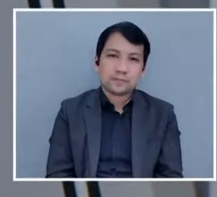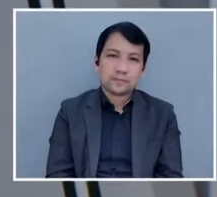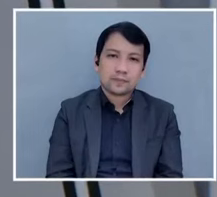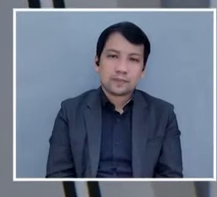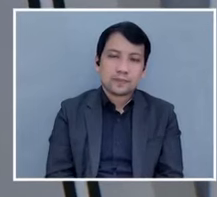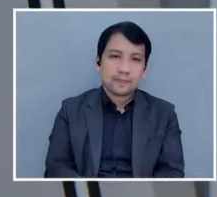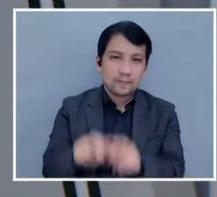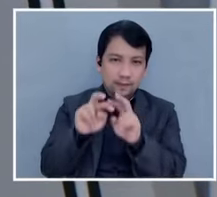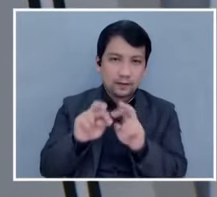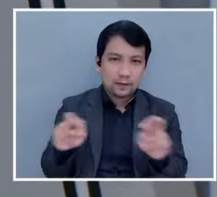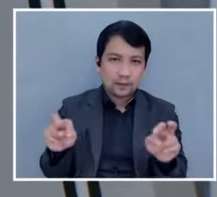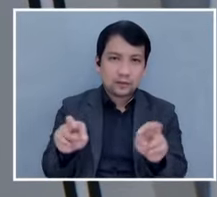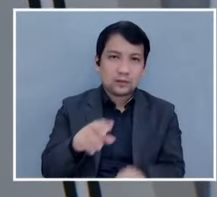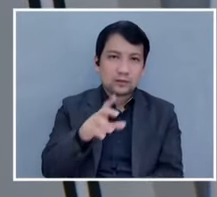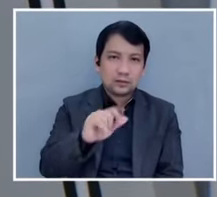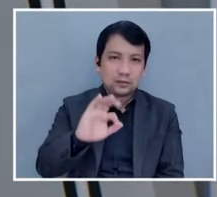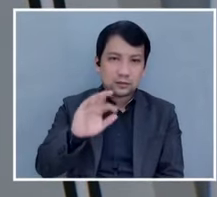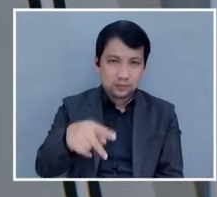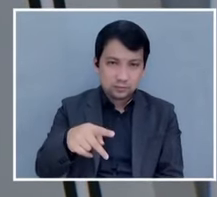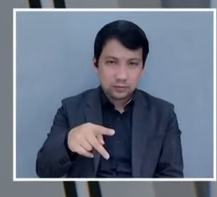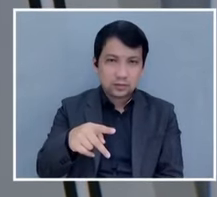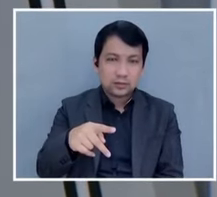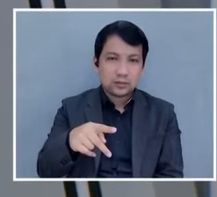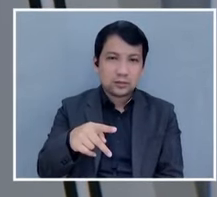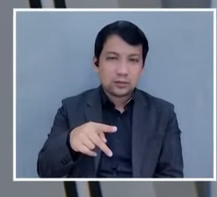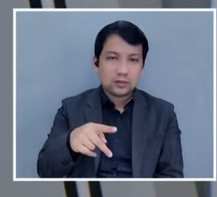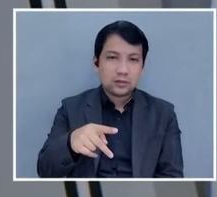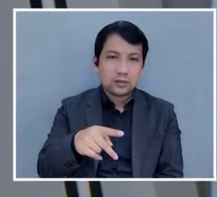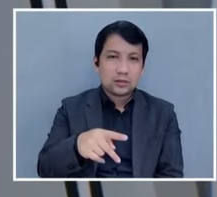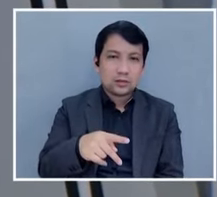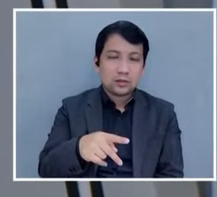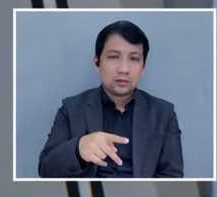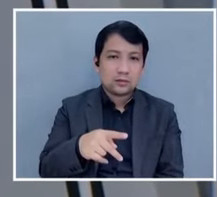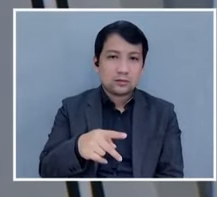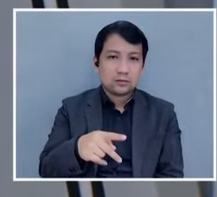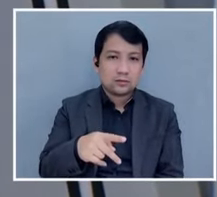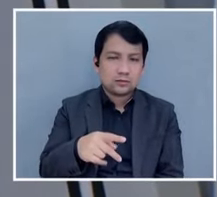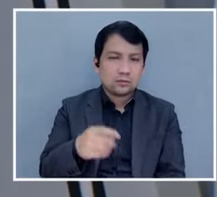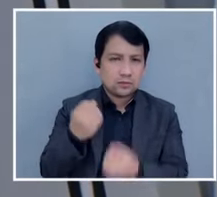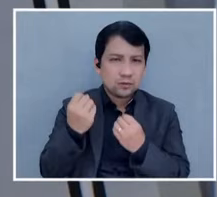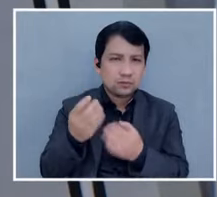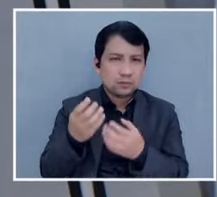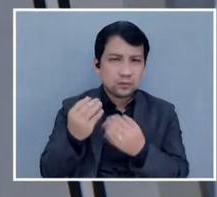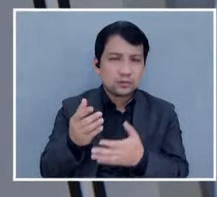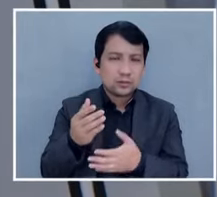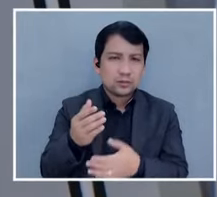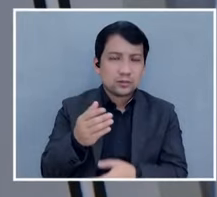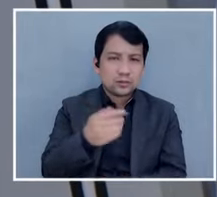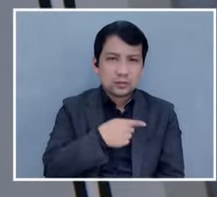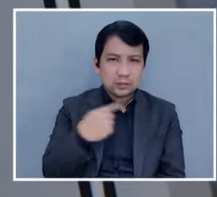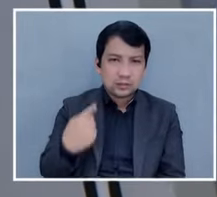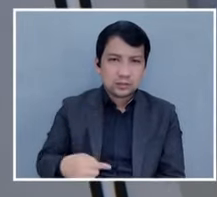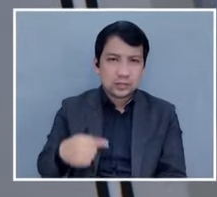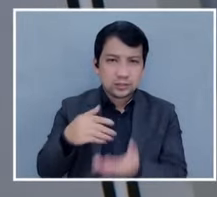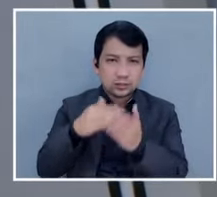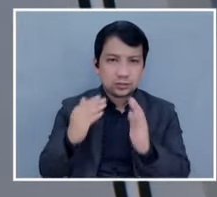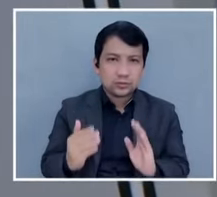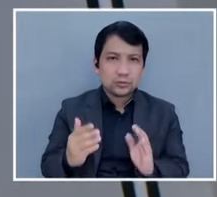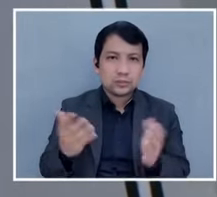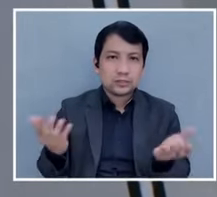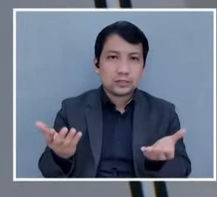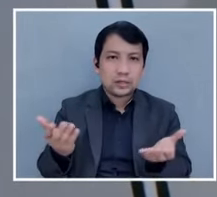Iniimbisigahan na ng Armed Forces of the Philippines ang naiulat na pagdating ng libo-libong Chinese students sa lalawigan ng